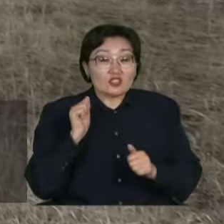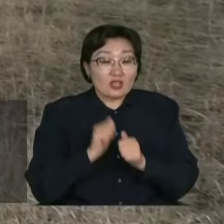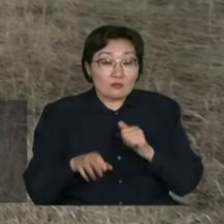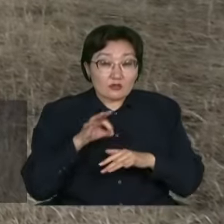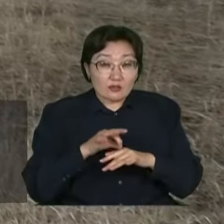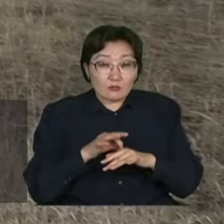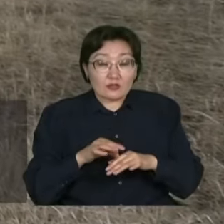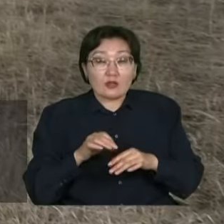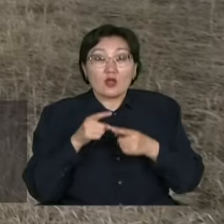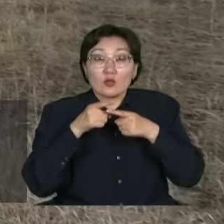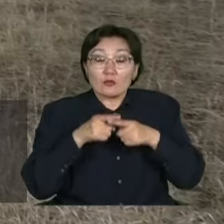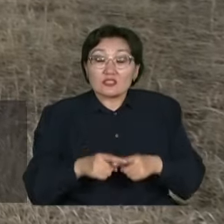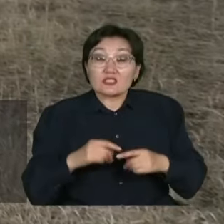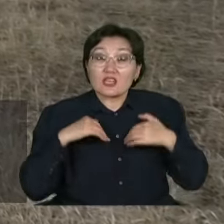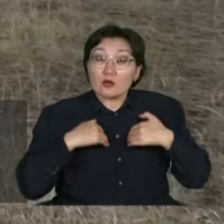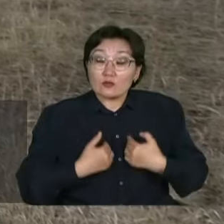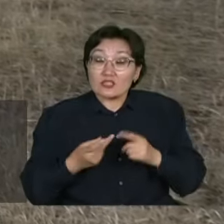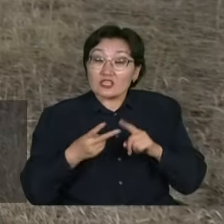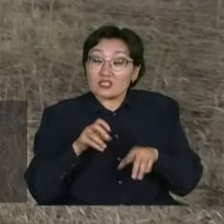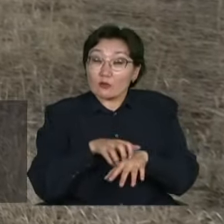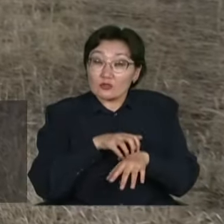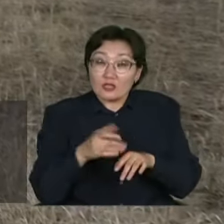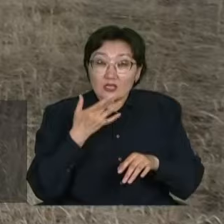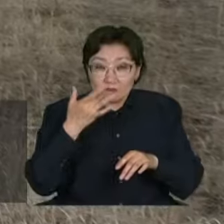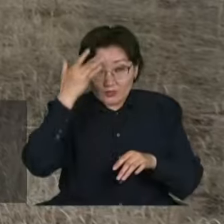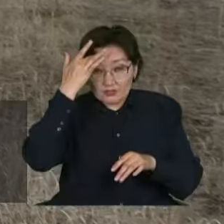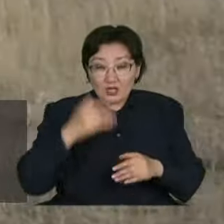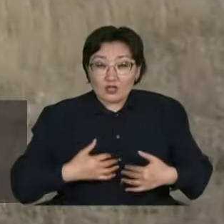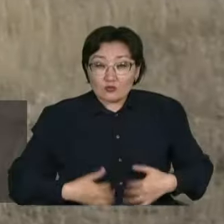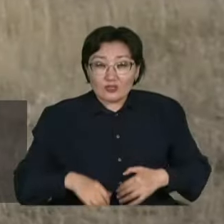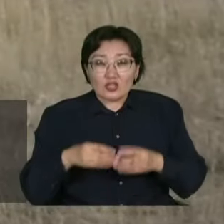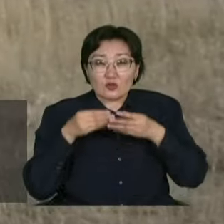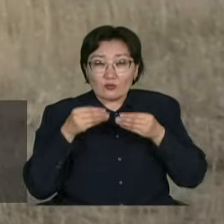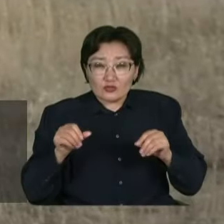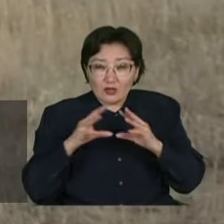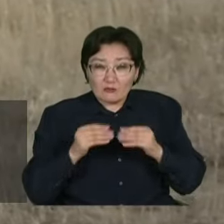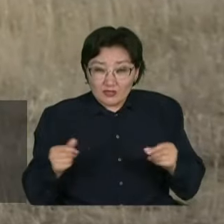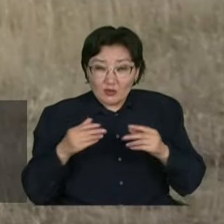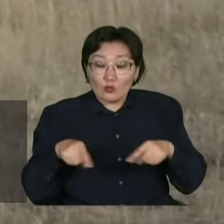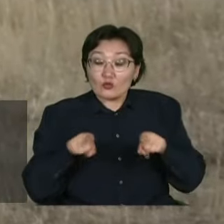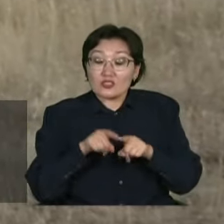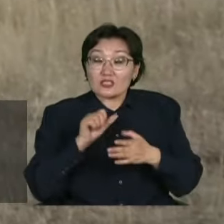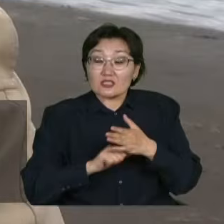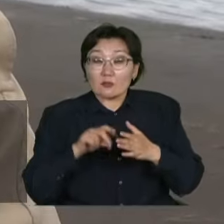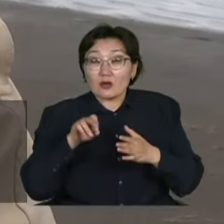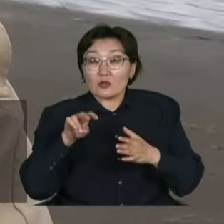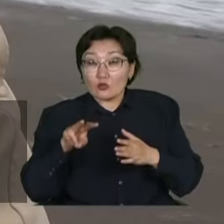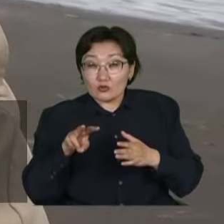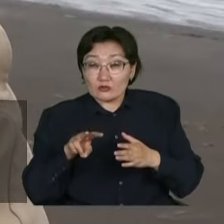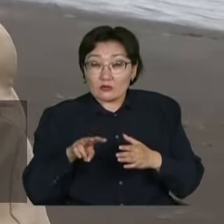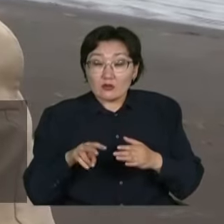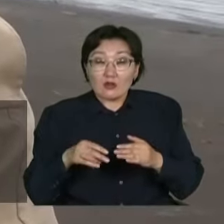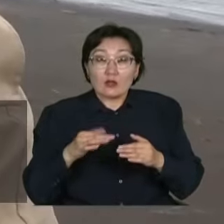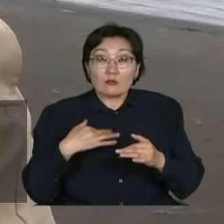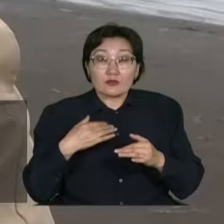ауырады. Бірінде созылмалы бронхит, екіншісінде аллергия. Жаз бойы диареямен алысамыз. Осының бәрі полигоннан. Тезірек жапсыншы. Біз осы жақында